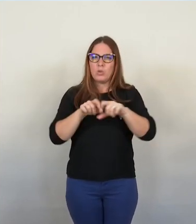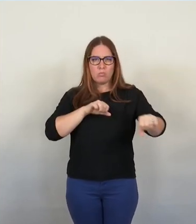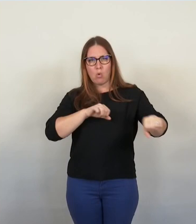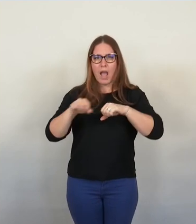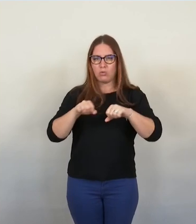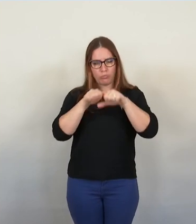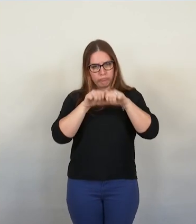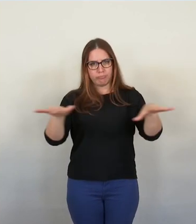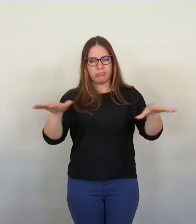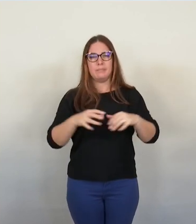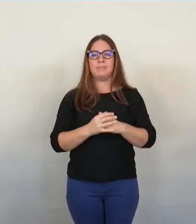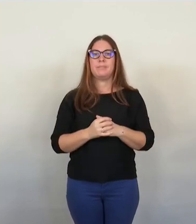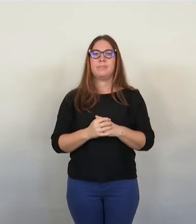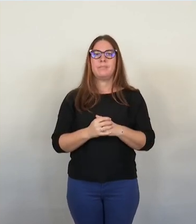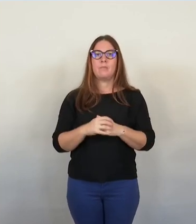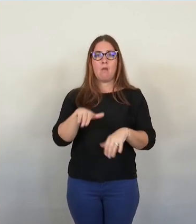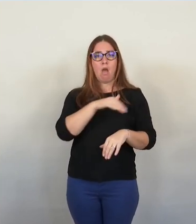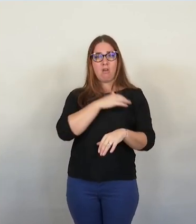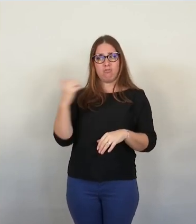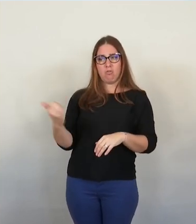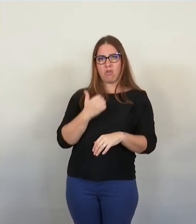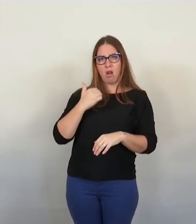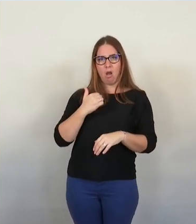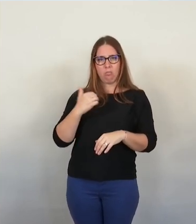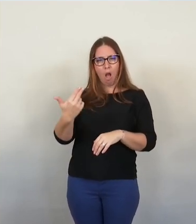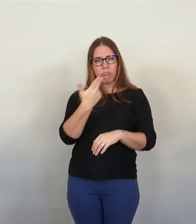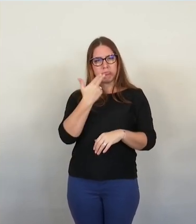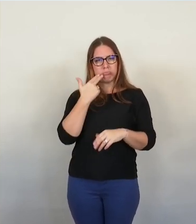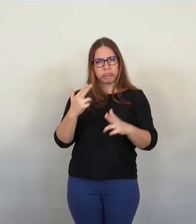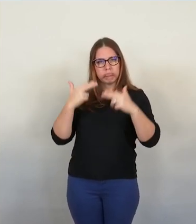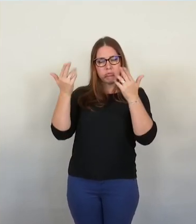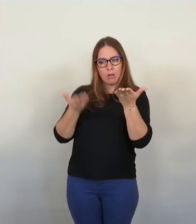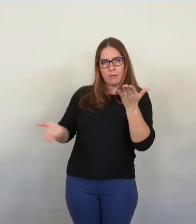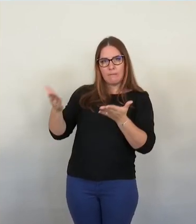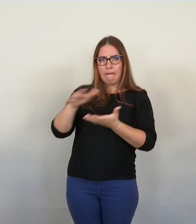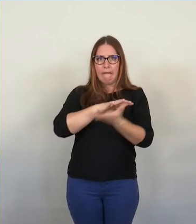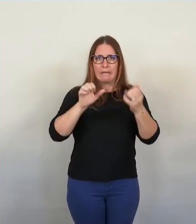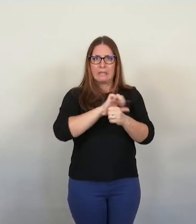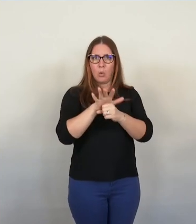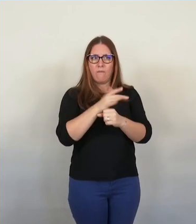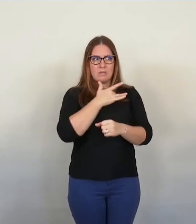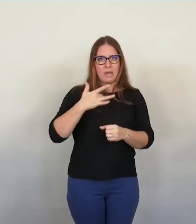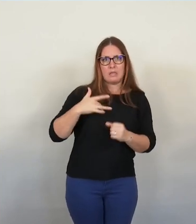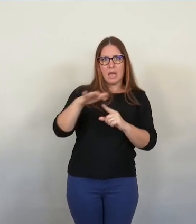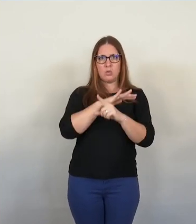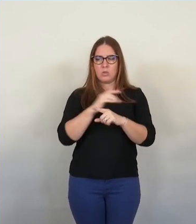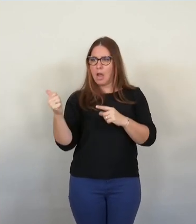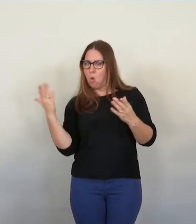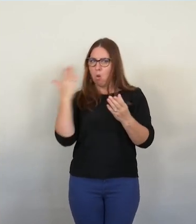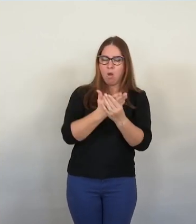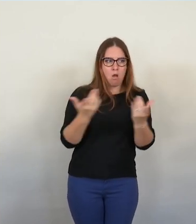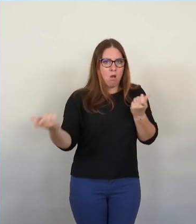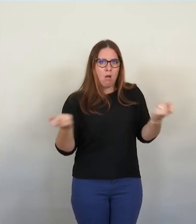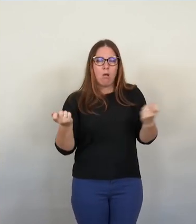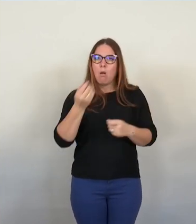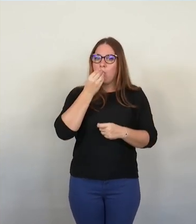agir les agents ont su avec efficacité répondre donc à la crise sanitaire et sociale qui a a